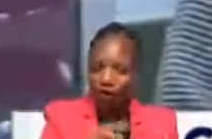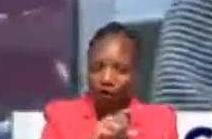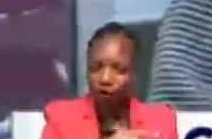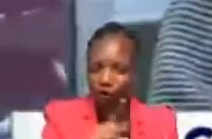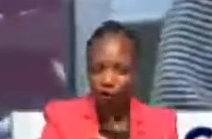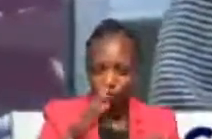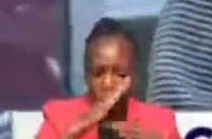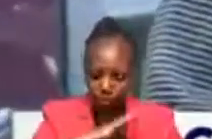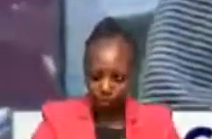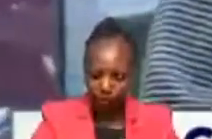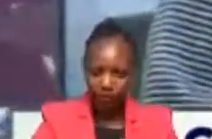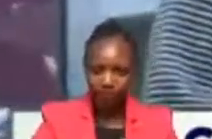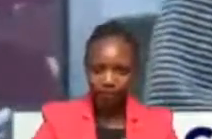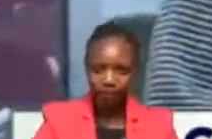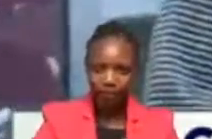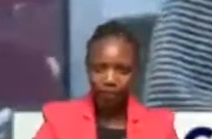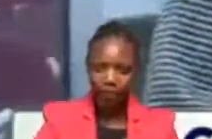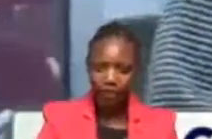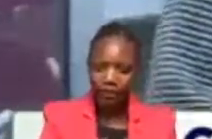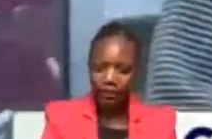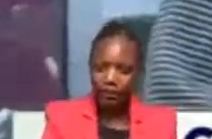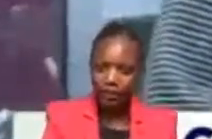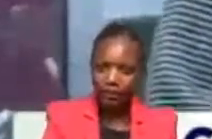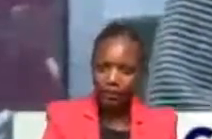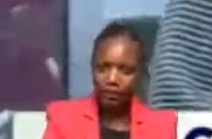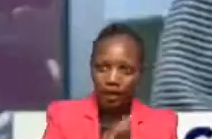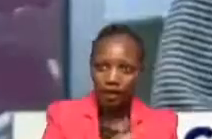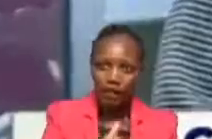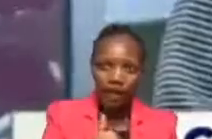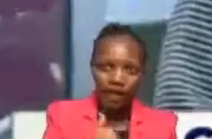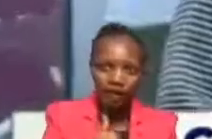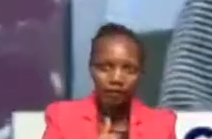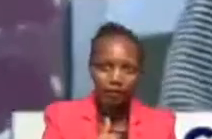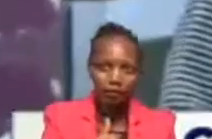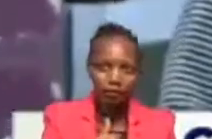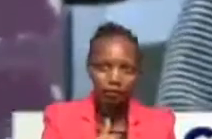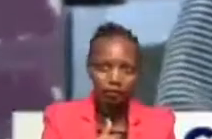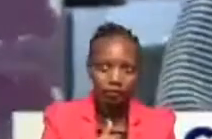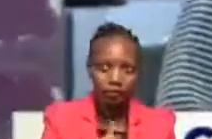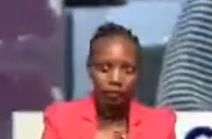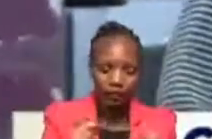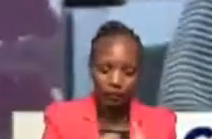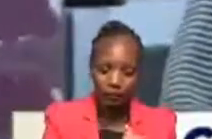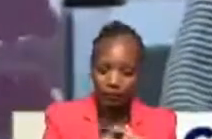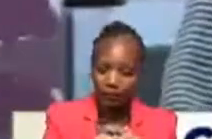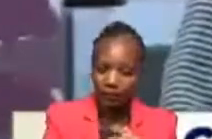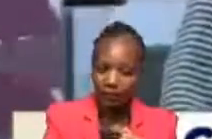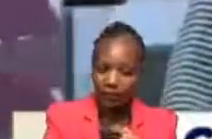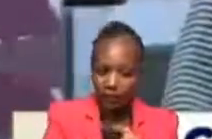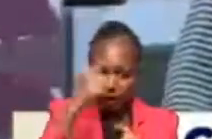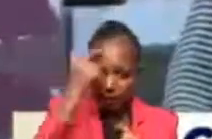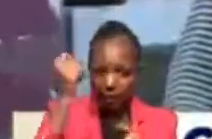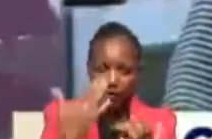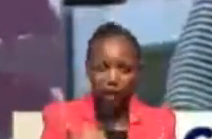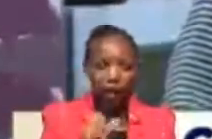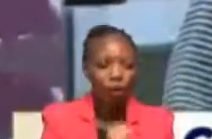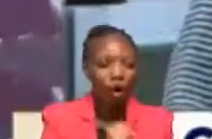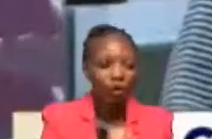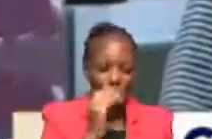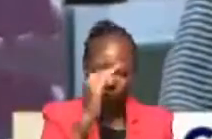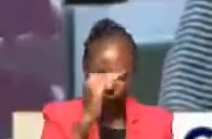wanapumzika, sababu pia inasaidia kwa kiwango cha mishahara. Kwa sababu kazi nayo imepungua,